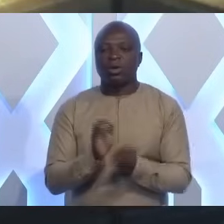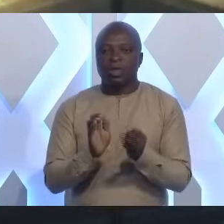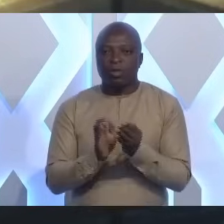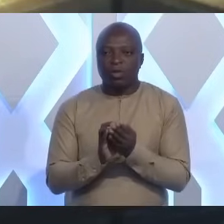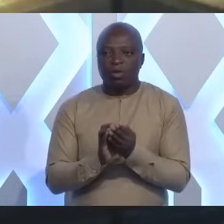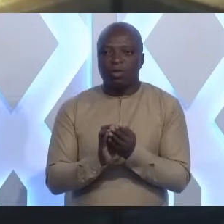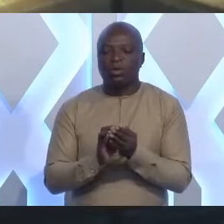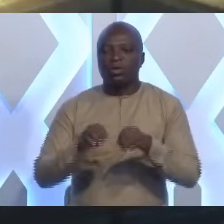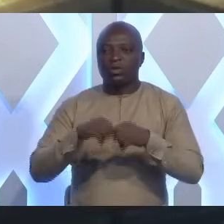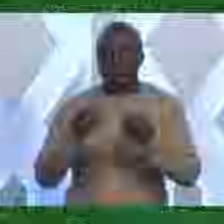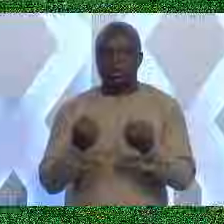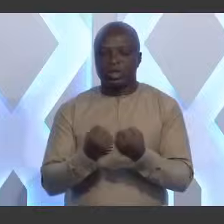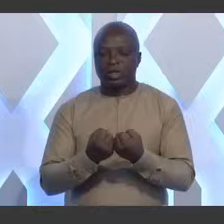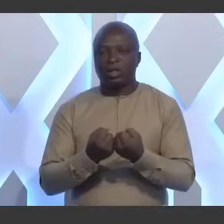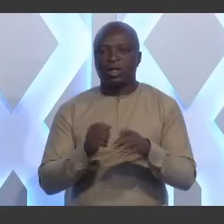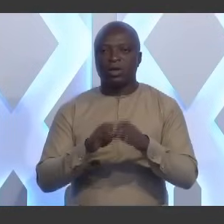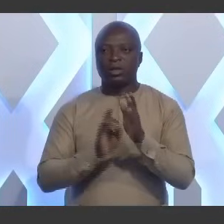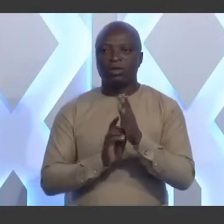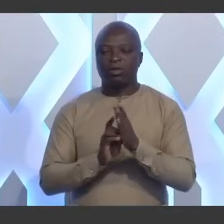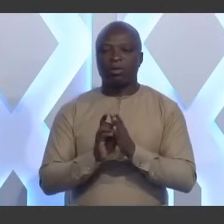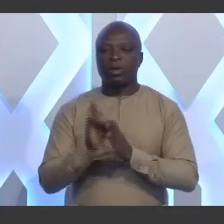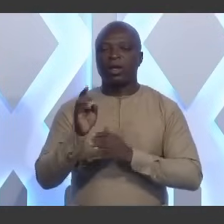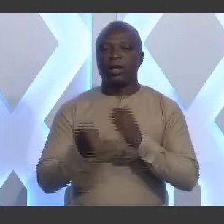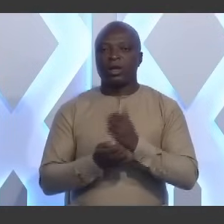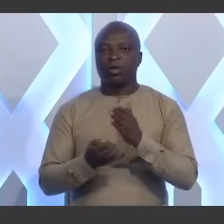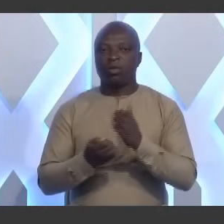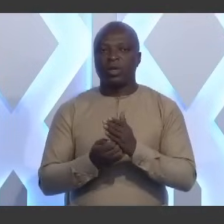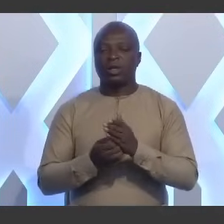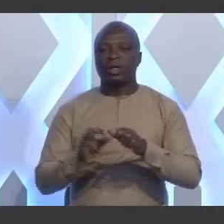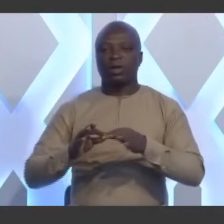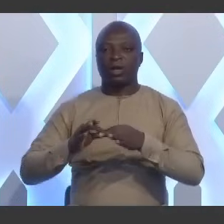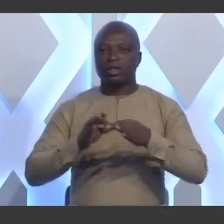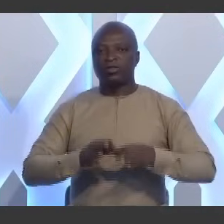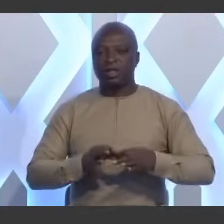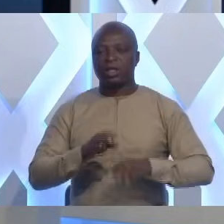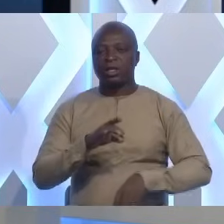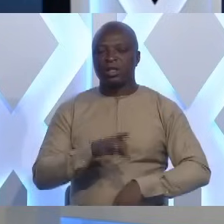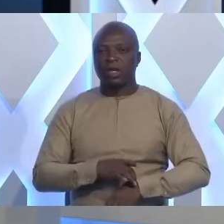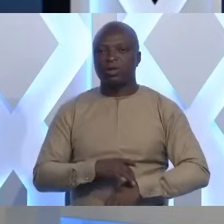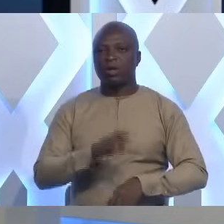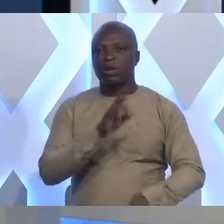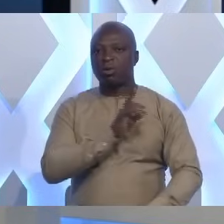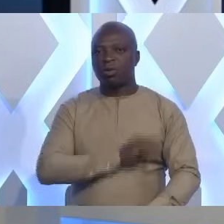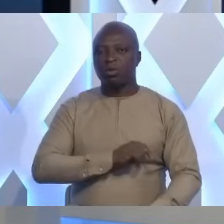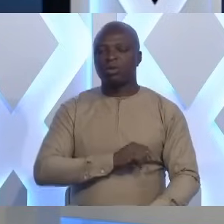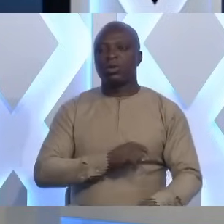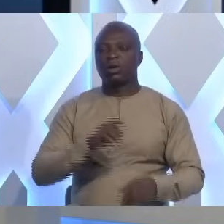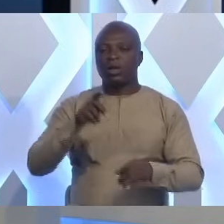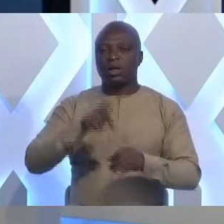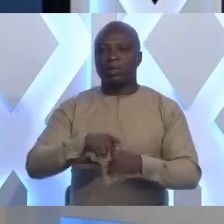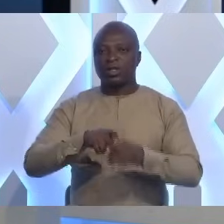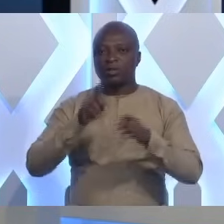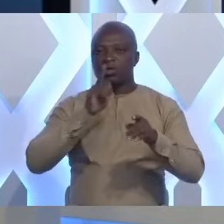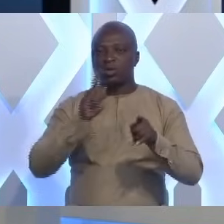petites et moyennes entreprises dans le développement économique des collectivités territoriales au Togo. Les participants ont